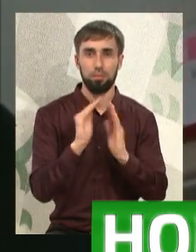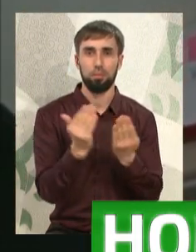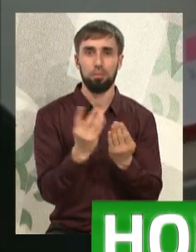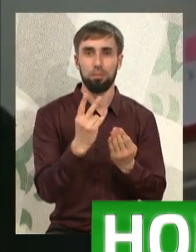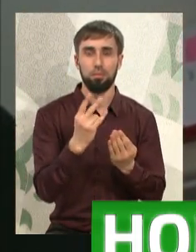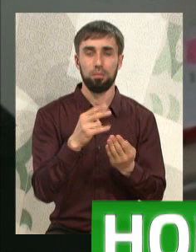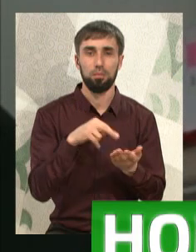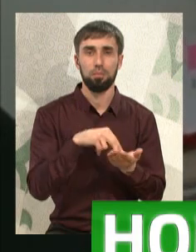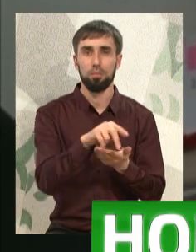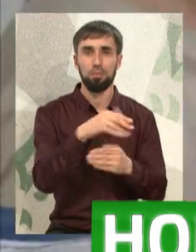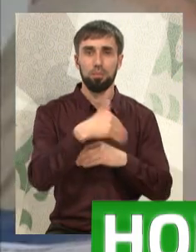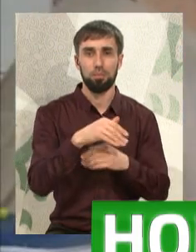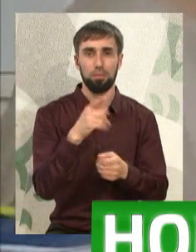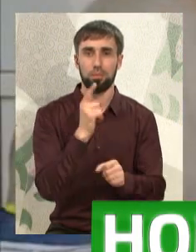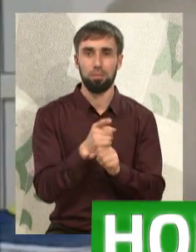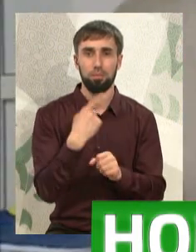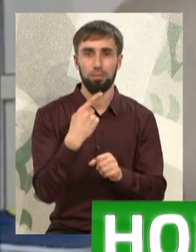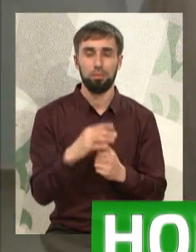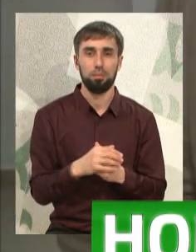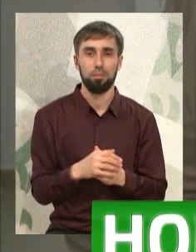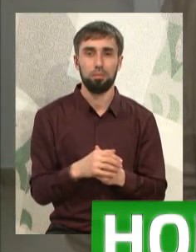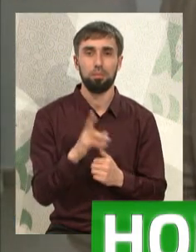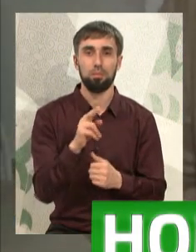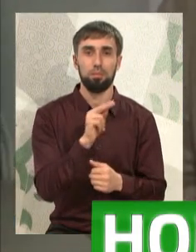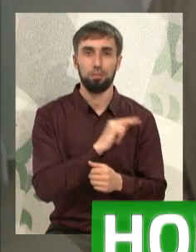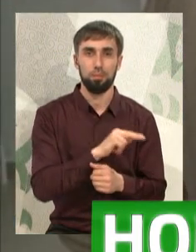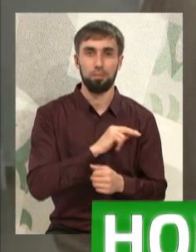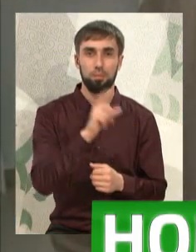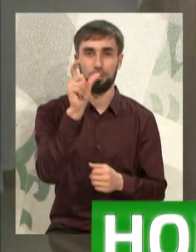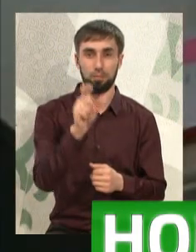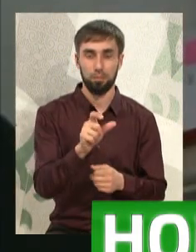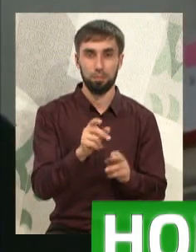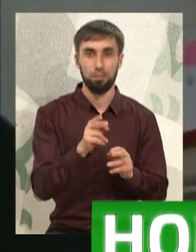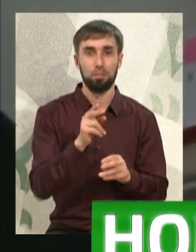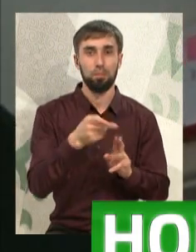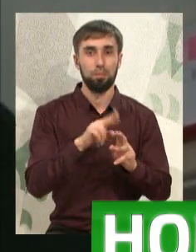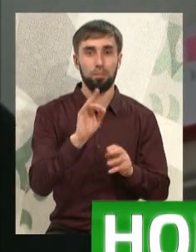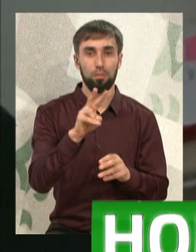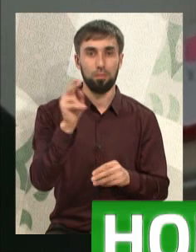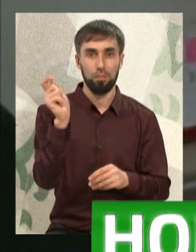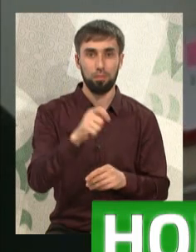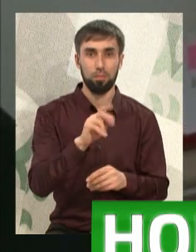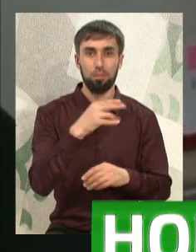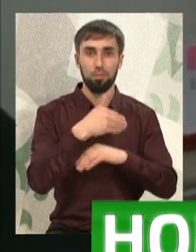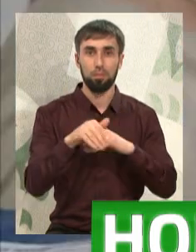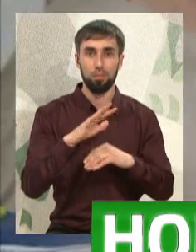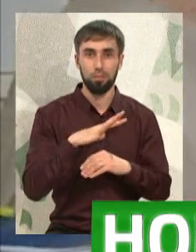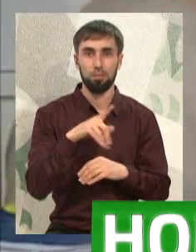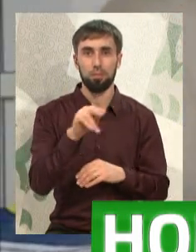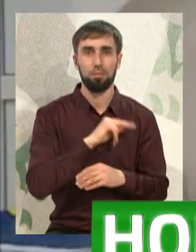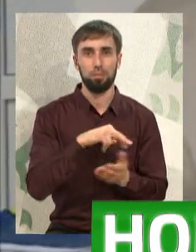запрещается. Для официально оформленных работников государство подготовило специальные условия оплаты больничного, а также его оформления.